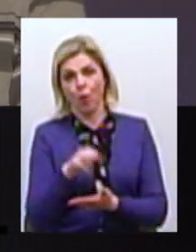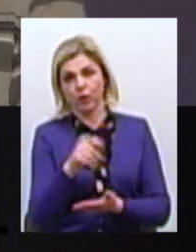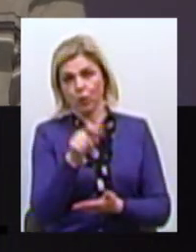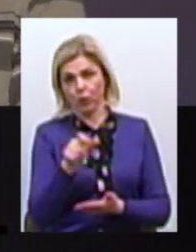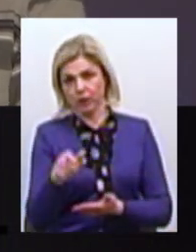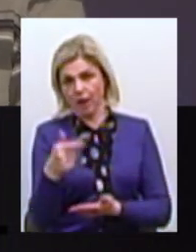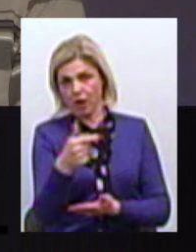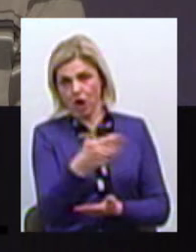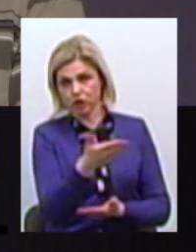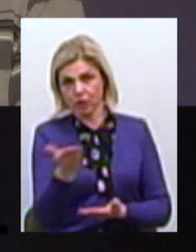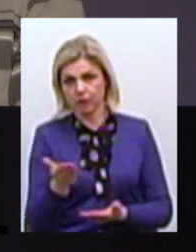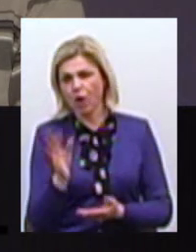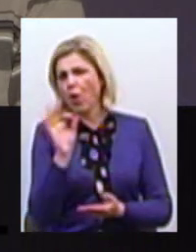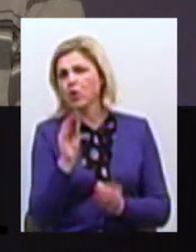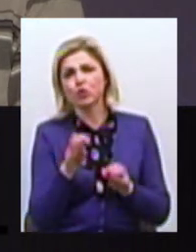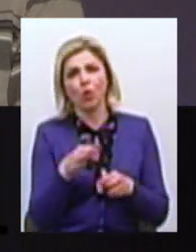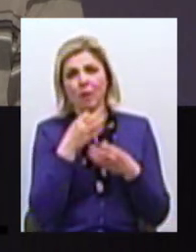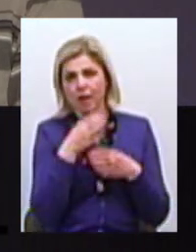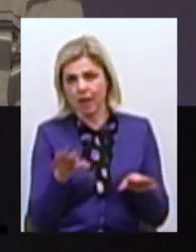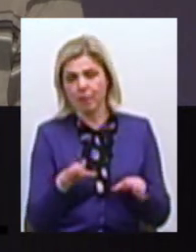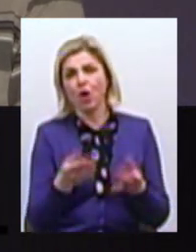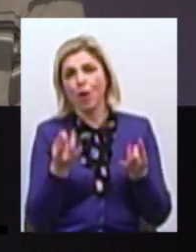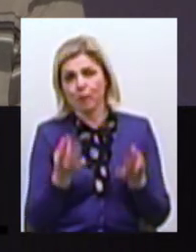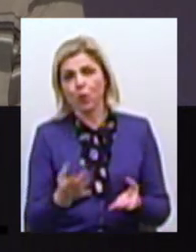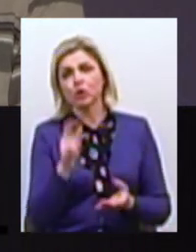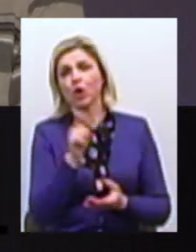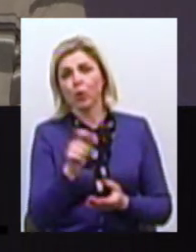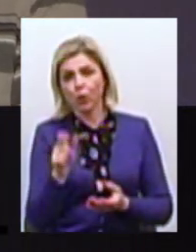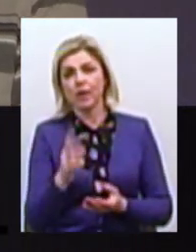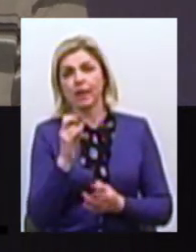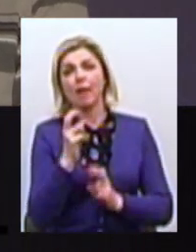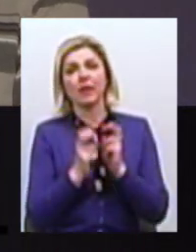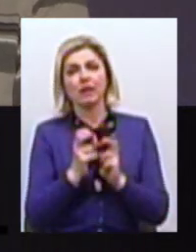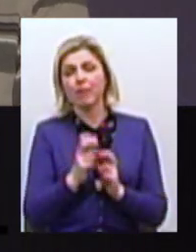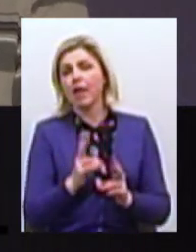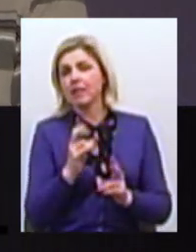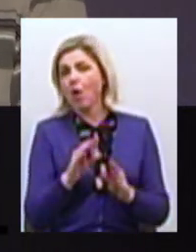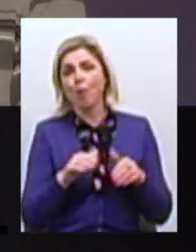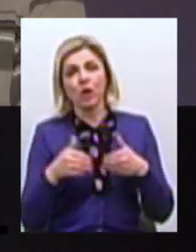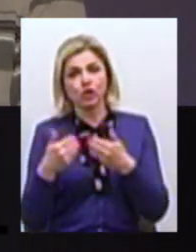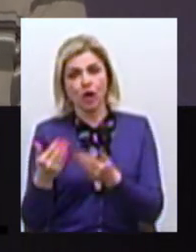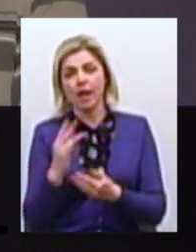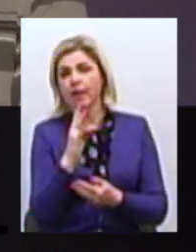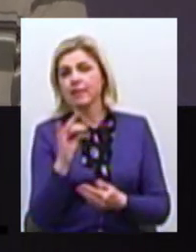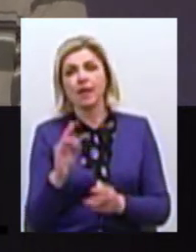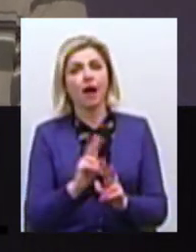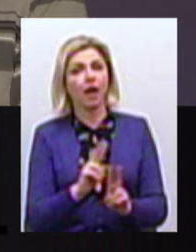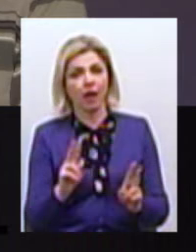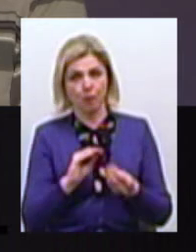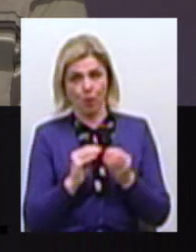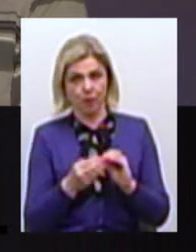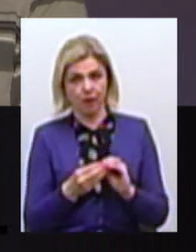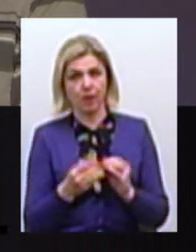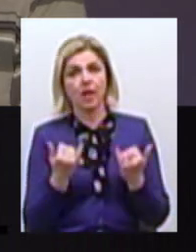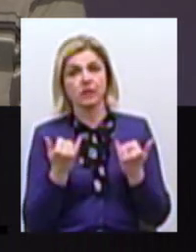чтобы о чем-либо. То есть, в принципе, просто вот граждане на предприятие не обращались ни по каким проблемам. На сегодняшний день, я